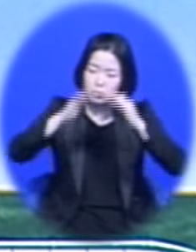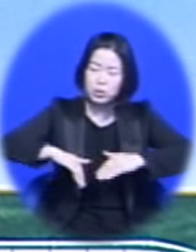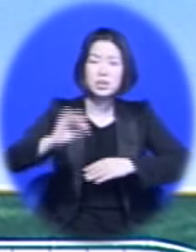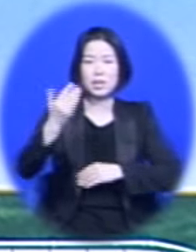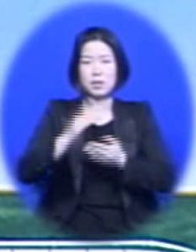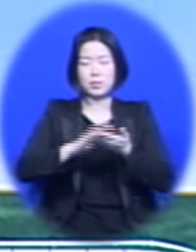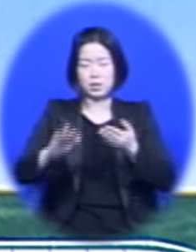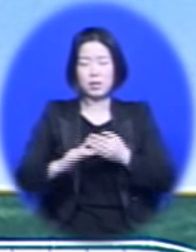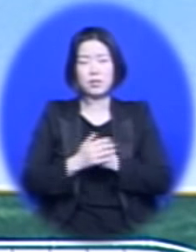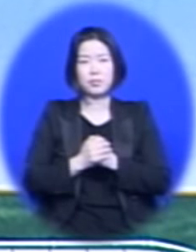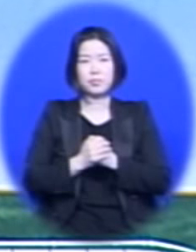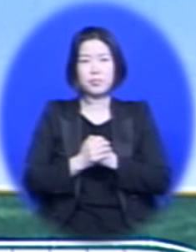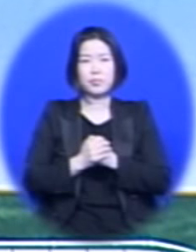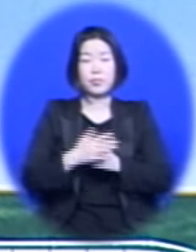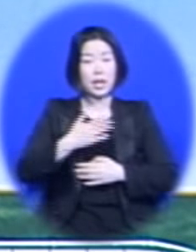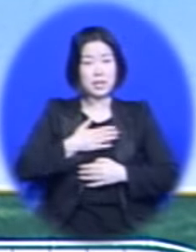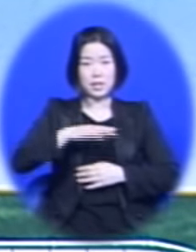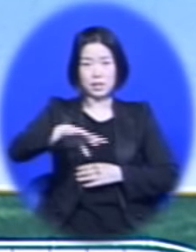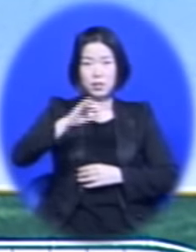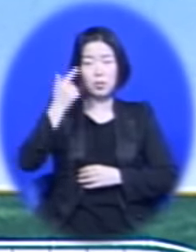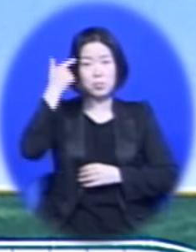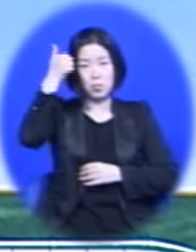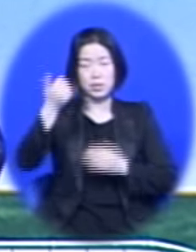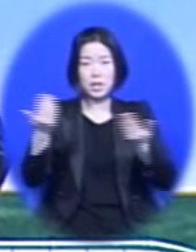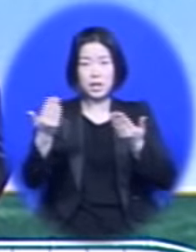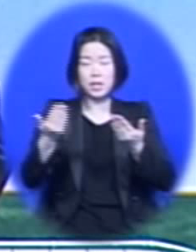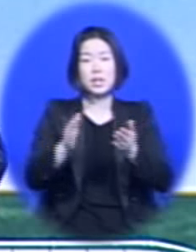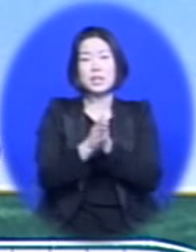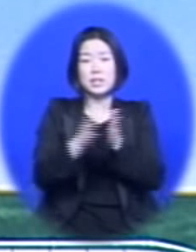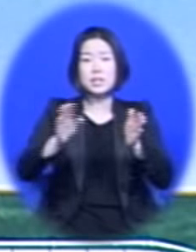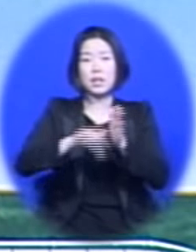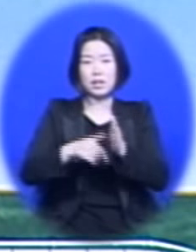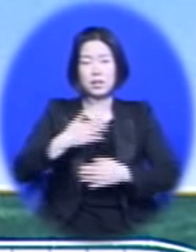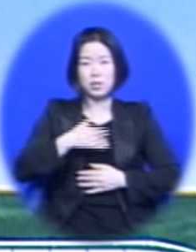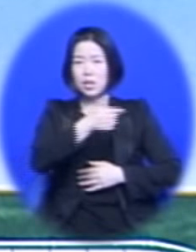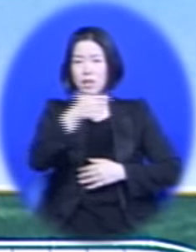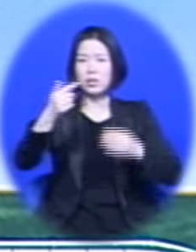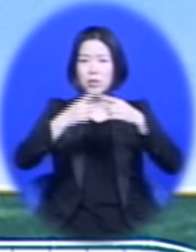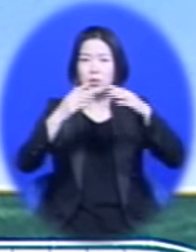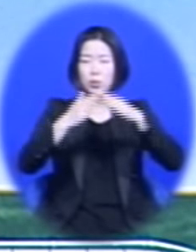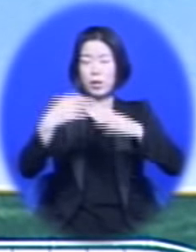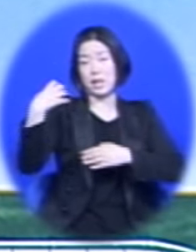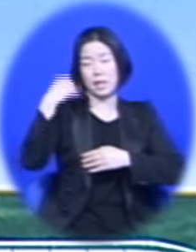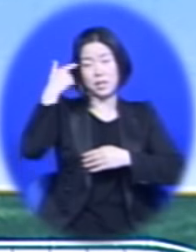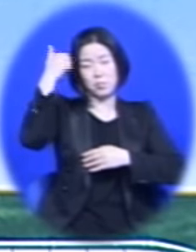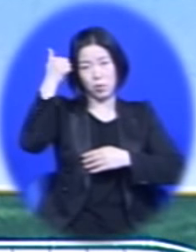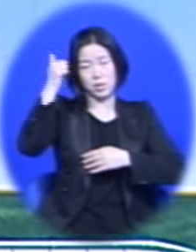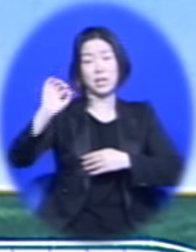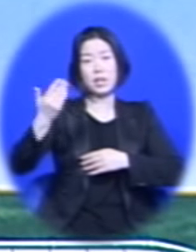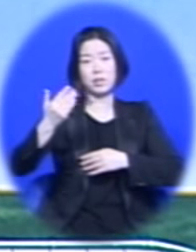것입니다. 제가 처음 목회를 시작할 때 저는 큰 교회 담임 목사가 되는 게 은근한 제